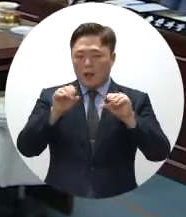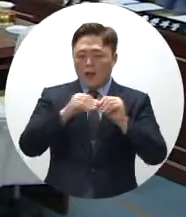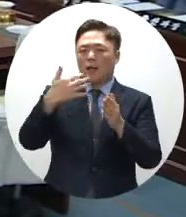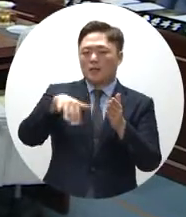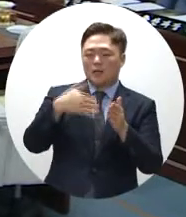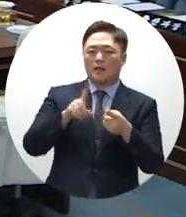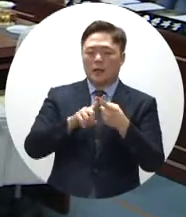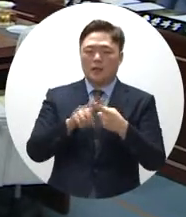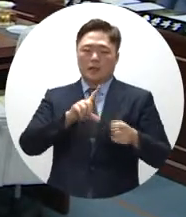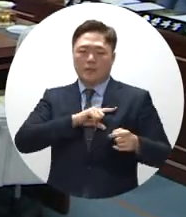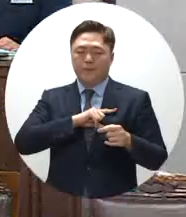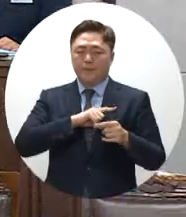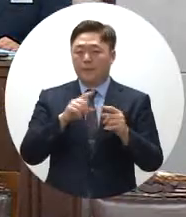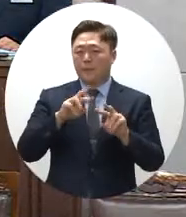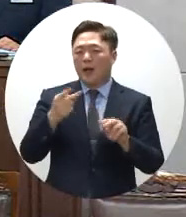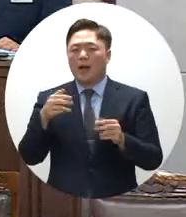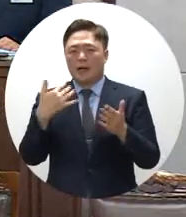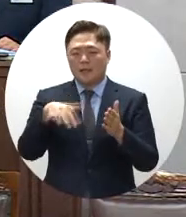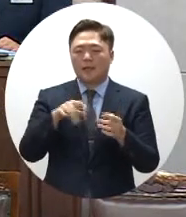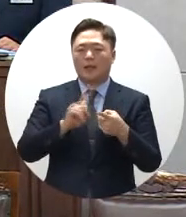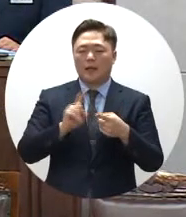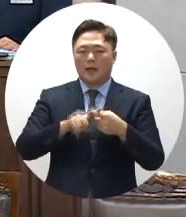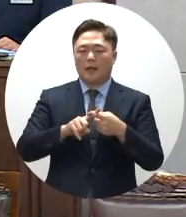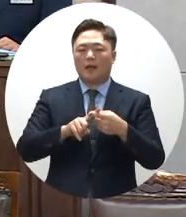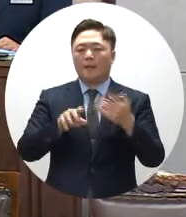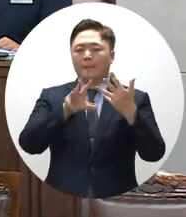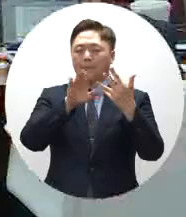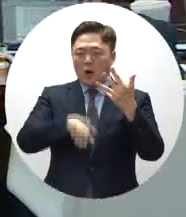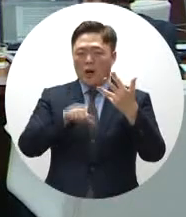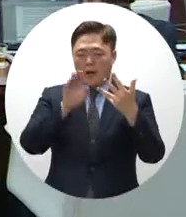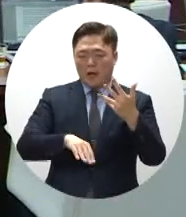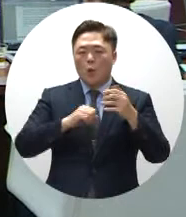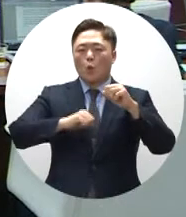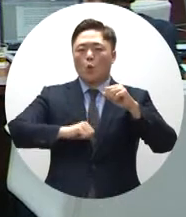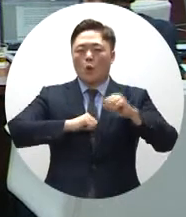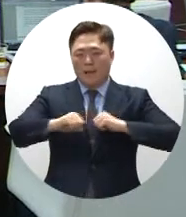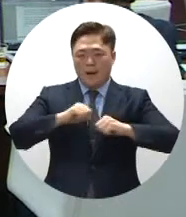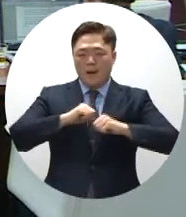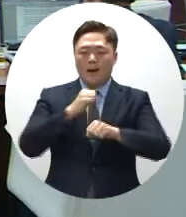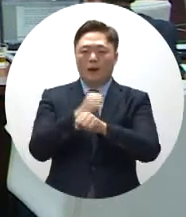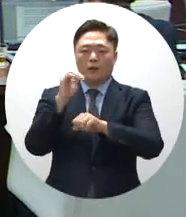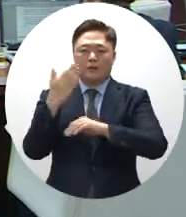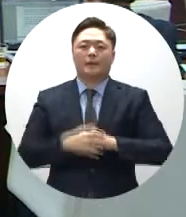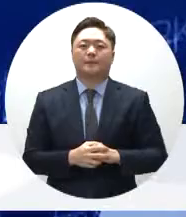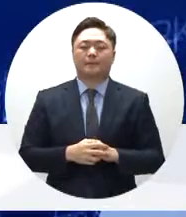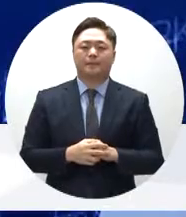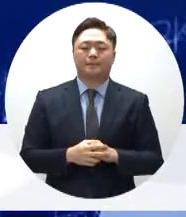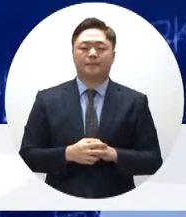건의, 이래공원 명칭 문제 등 후반기 첫 임시회부터 활발한 의정 활동을 전개했습니다.